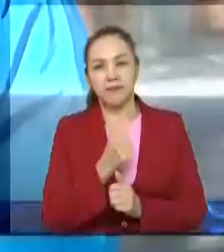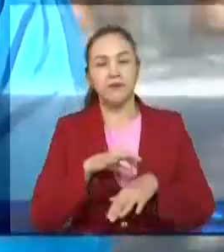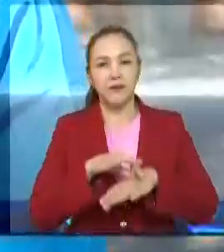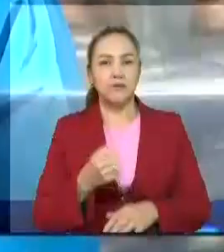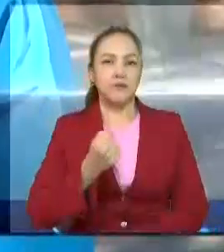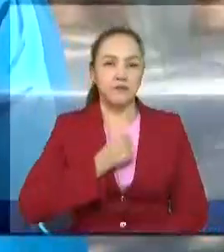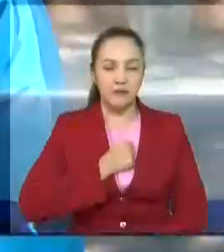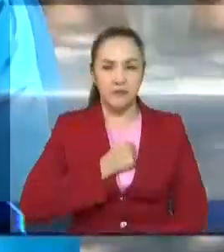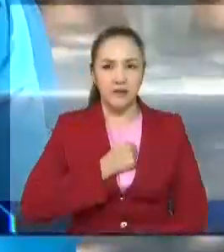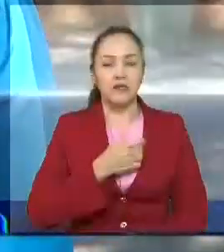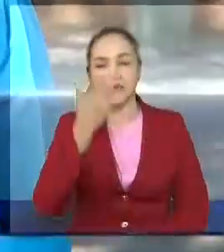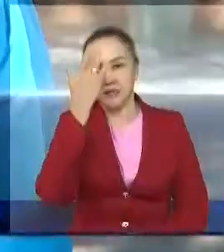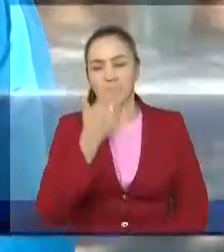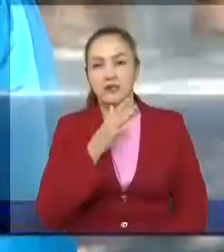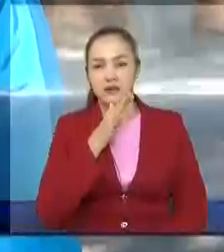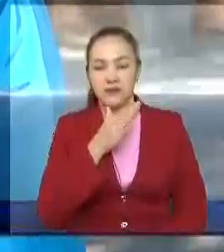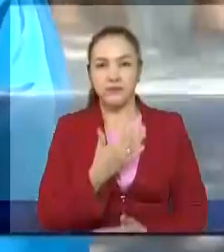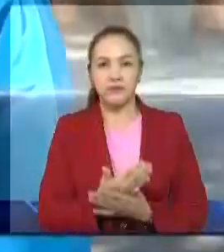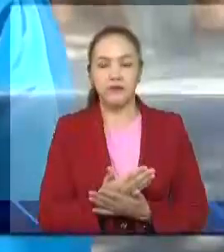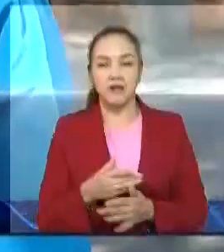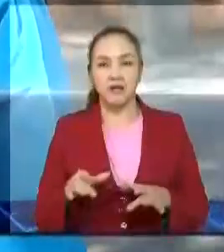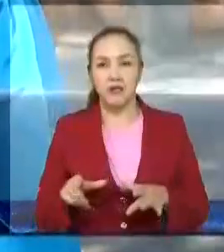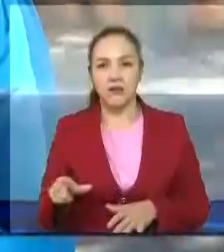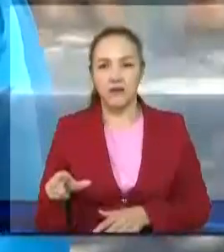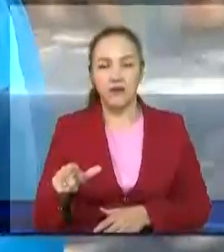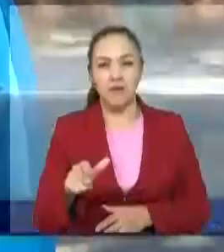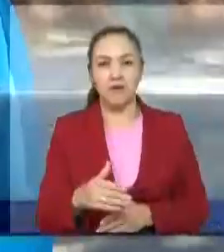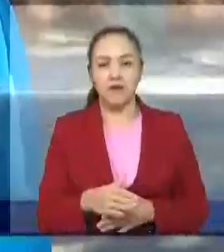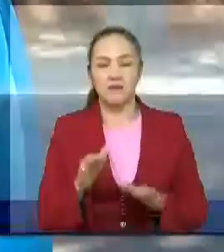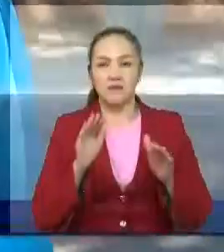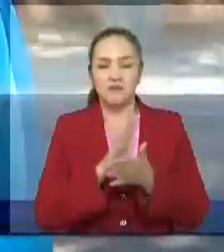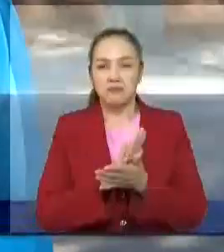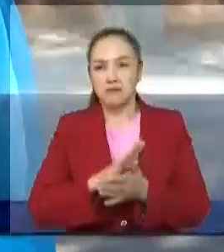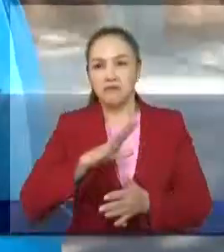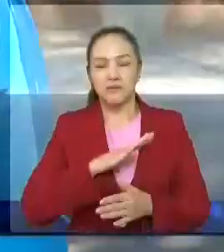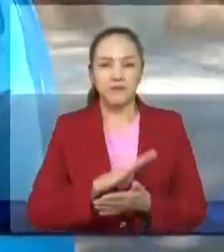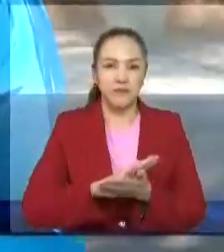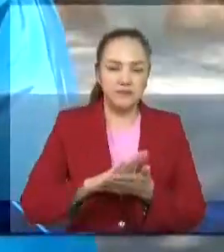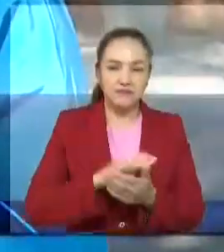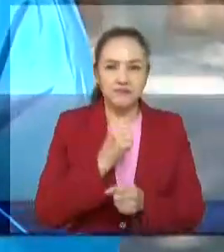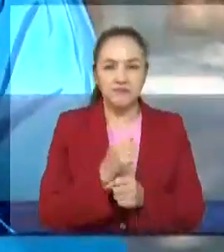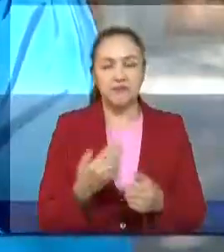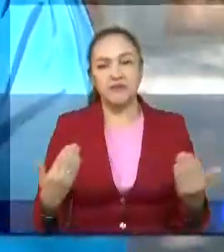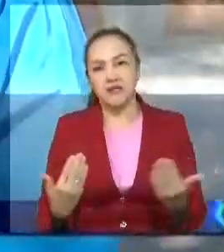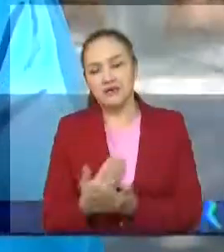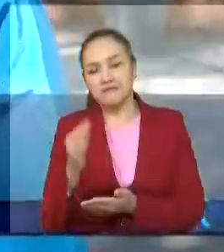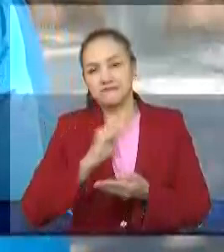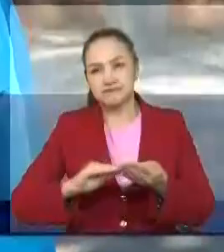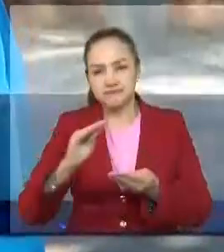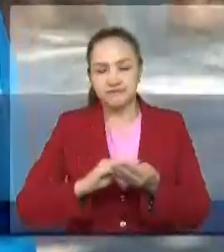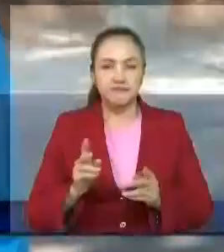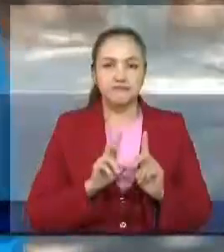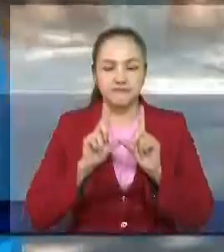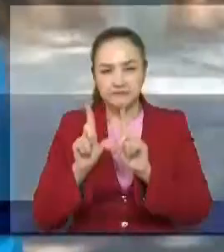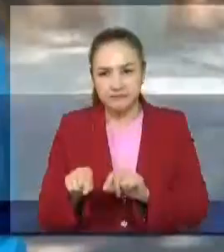Өкінішке орай жаздың кезінде жағалаулар көбірек ластанып жатыр. Ол жерде бір тазаланған жерлер екінші қайта бір мәрте барған